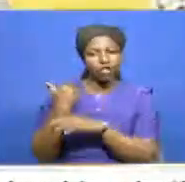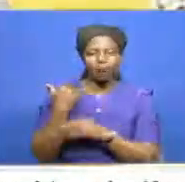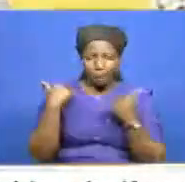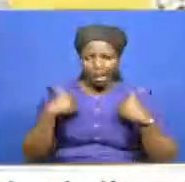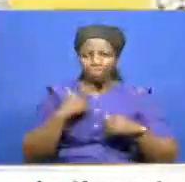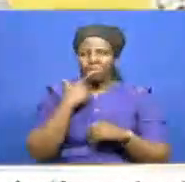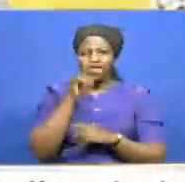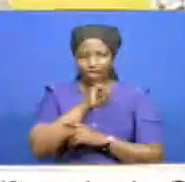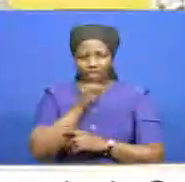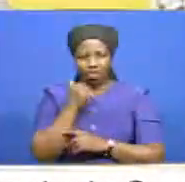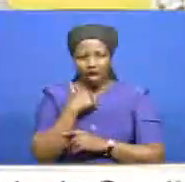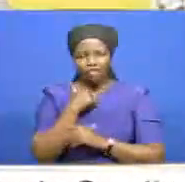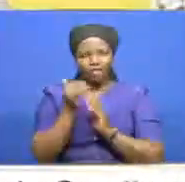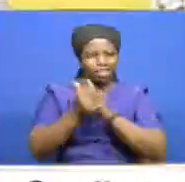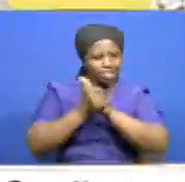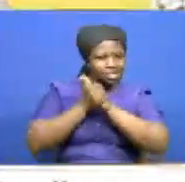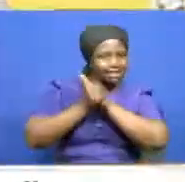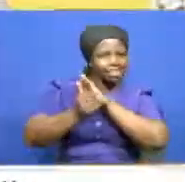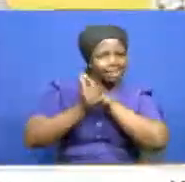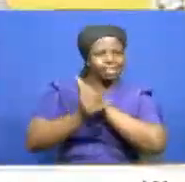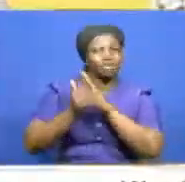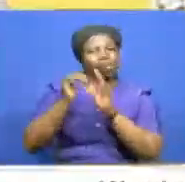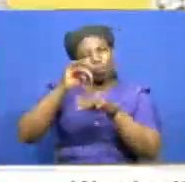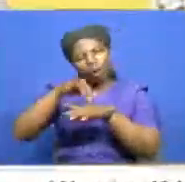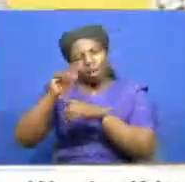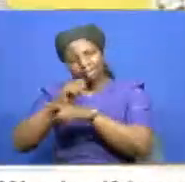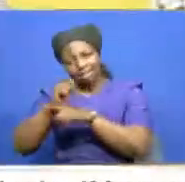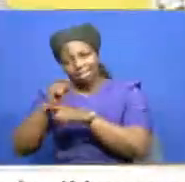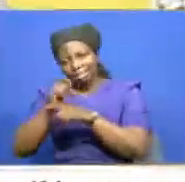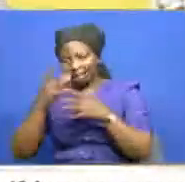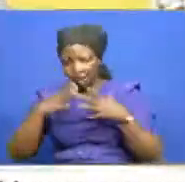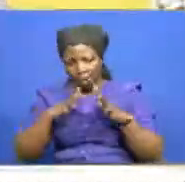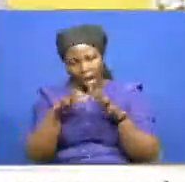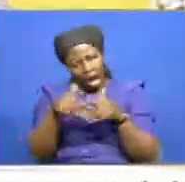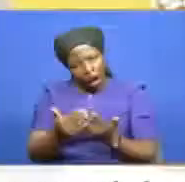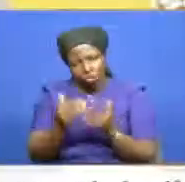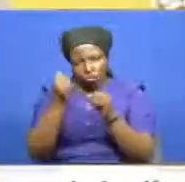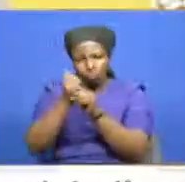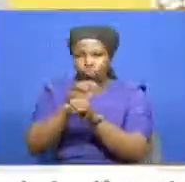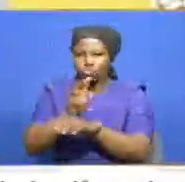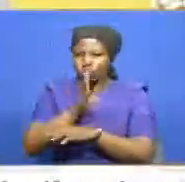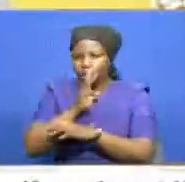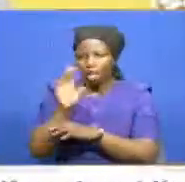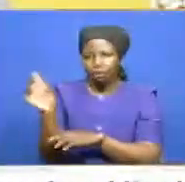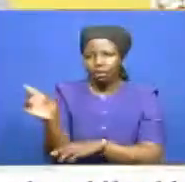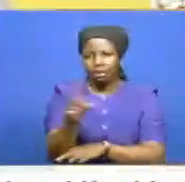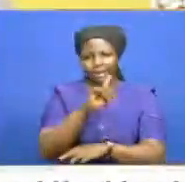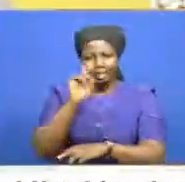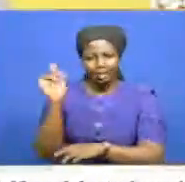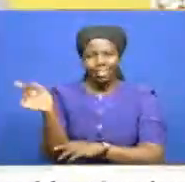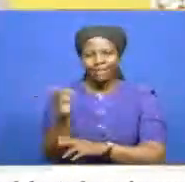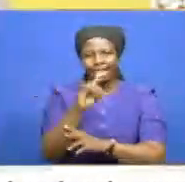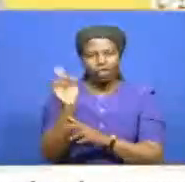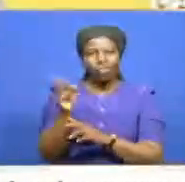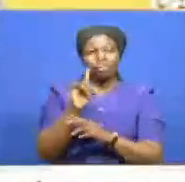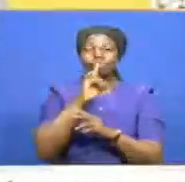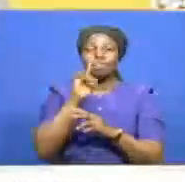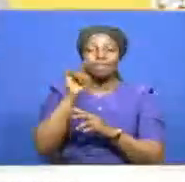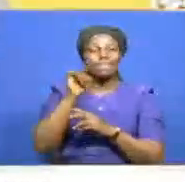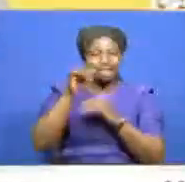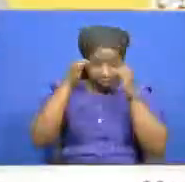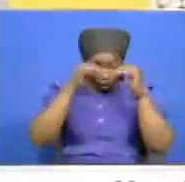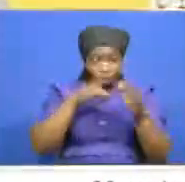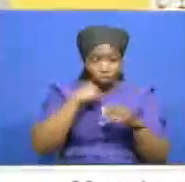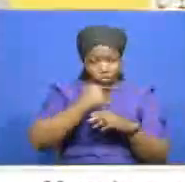tuko na taaluma ya kumafunzi ya mambo ya unyunyiziaji mashamba maji. Kwa hivyo wale wanafunzi wanaitimu kutoka Kenya